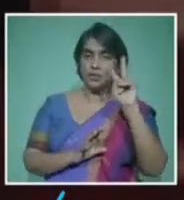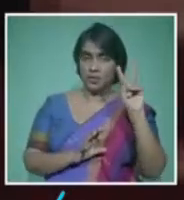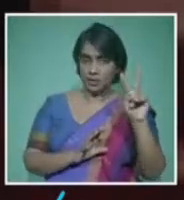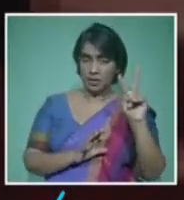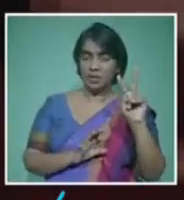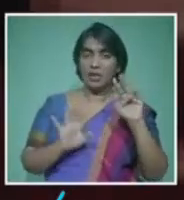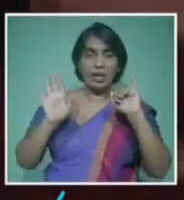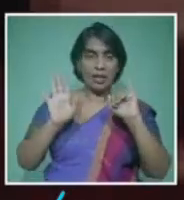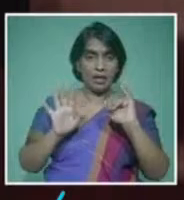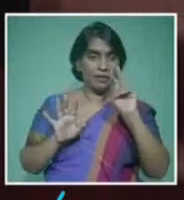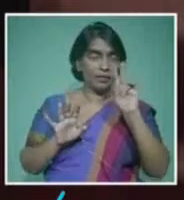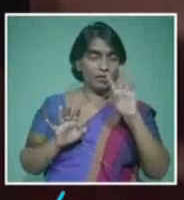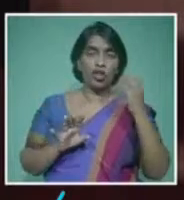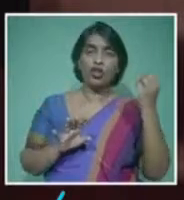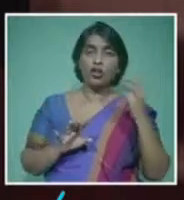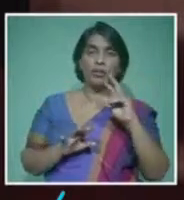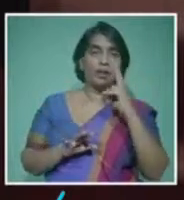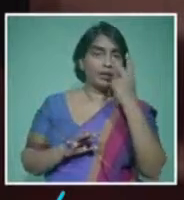2022/6/24 දින ඇති අංක